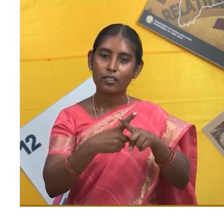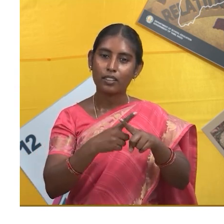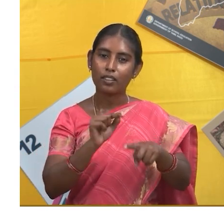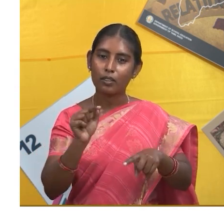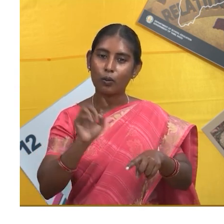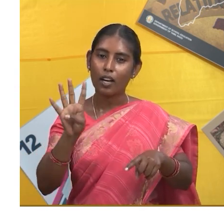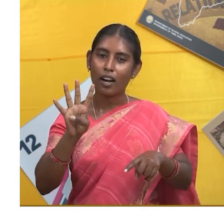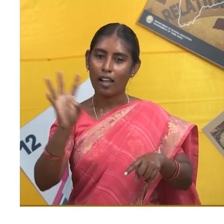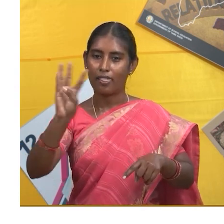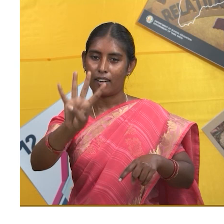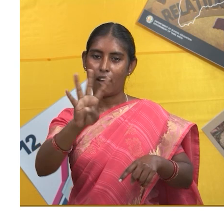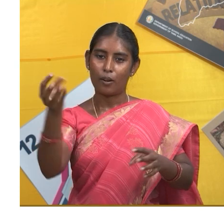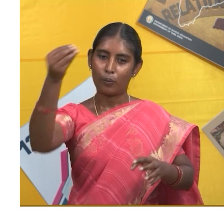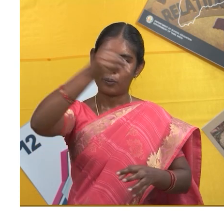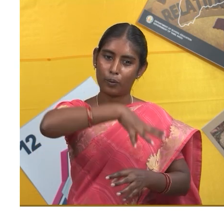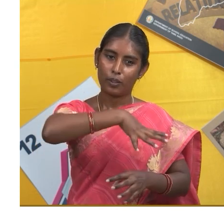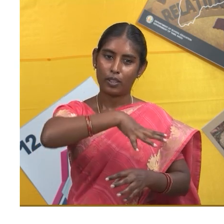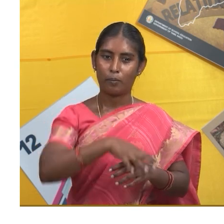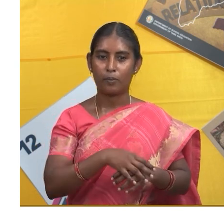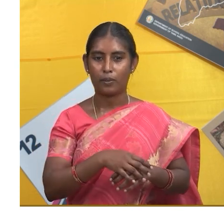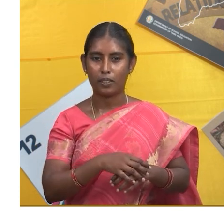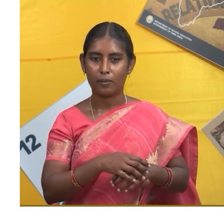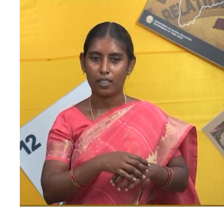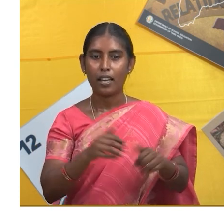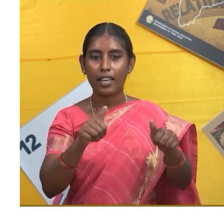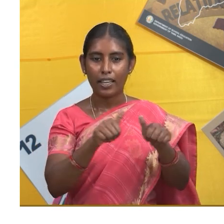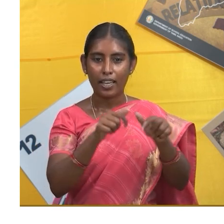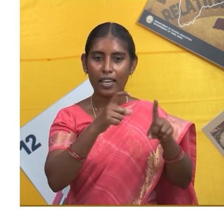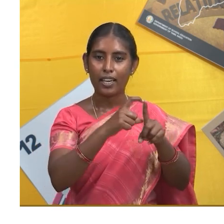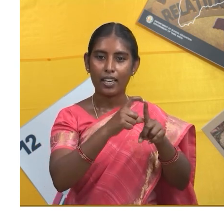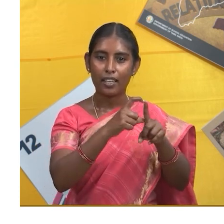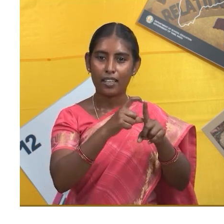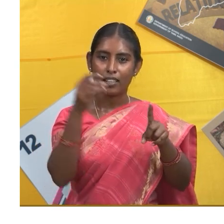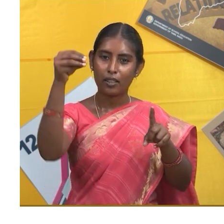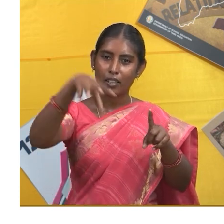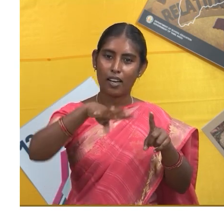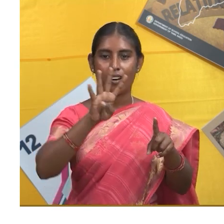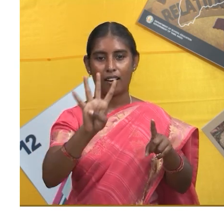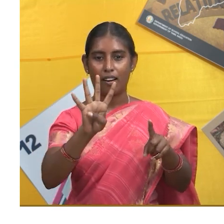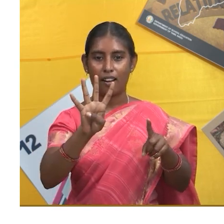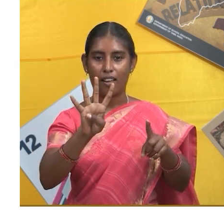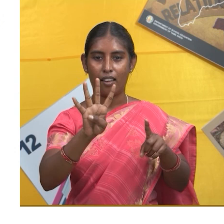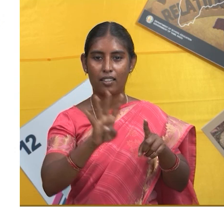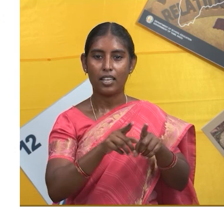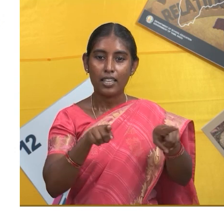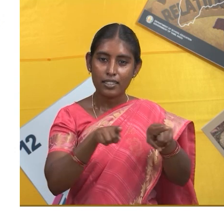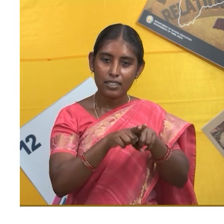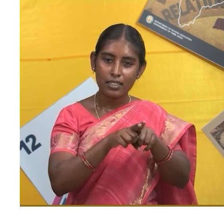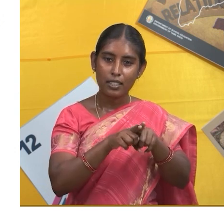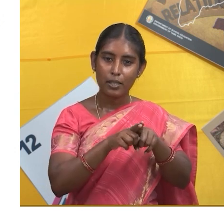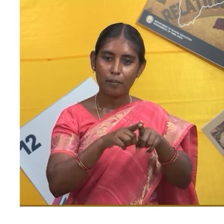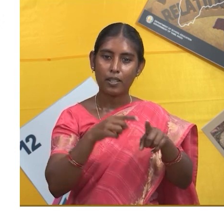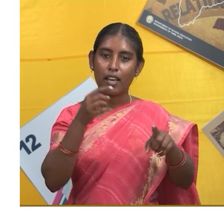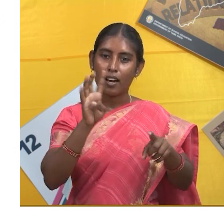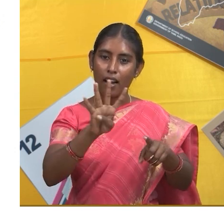என்னில் AD 84, DP equal 4 minus 2, 4 2 போனா 2. அடுத்து AE, 4 plus 2,